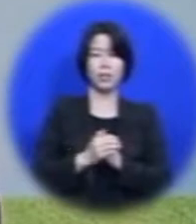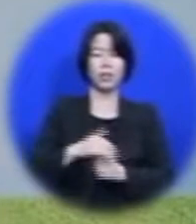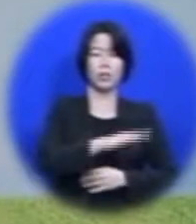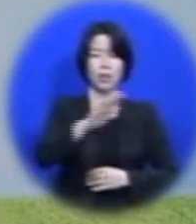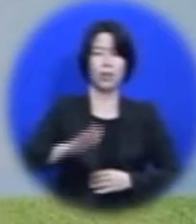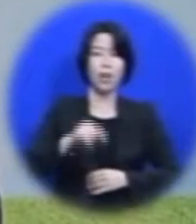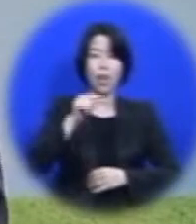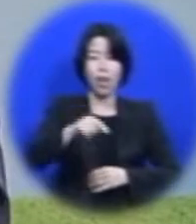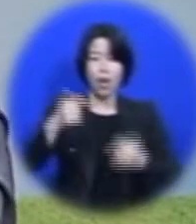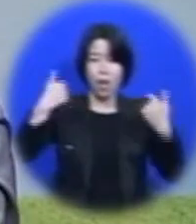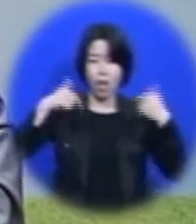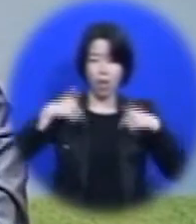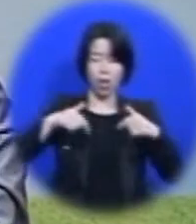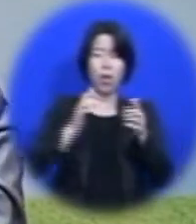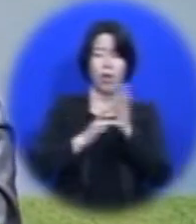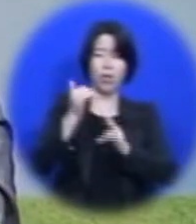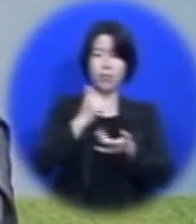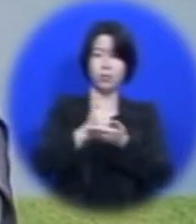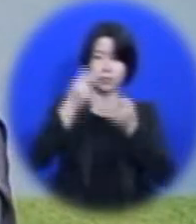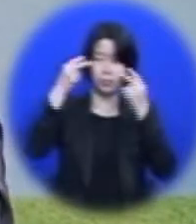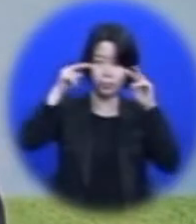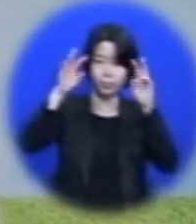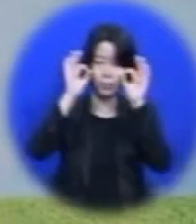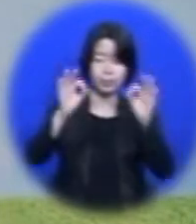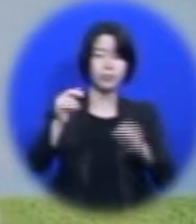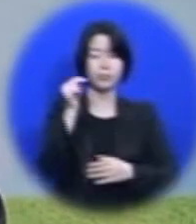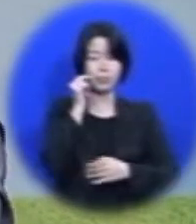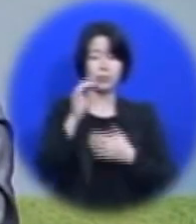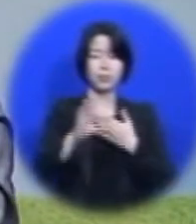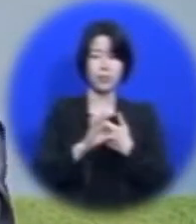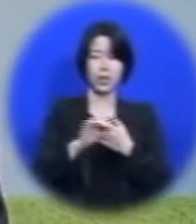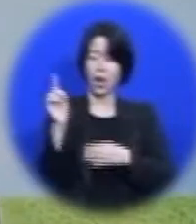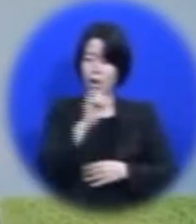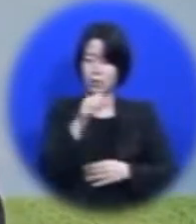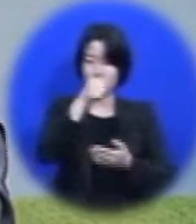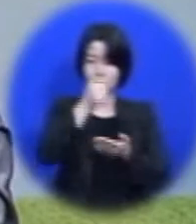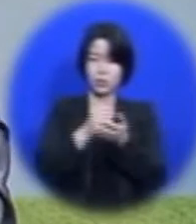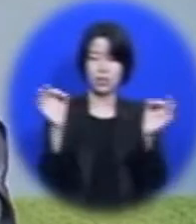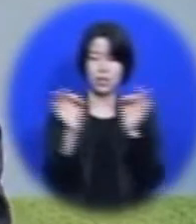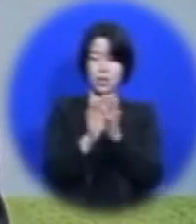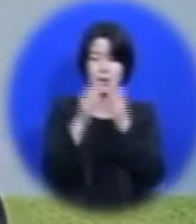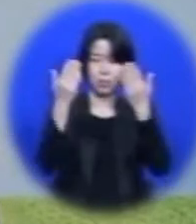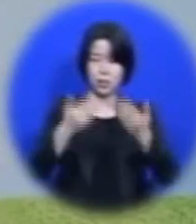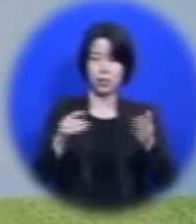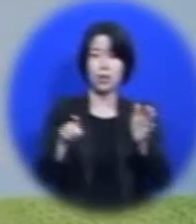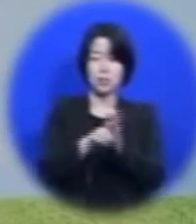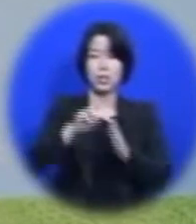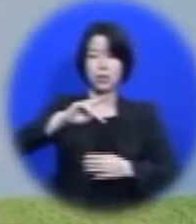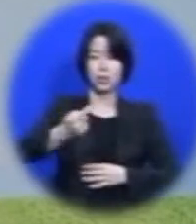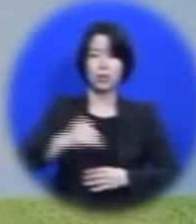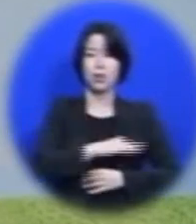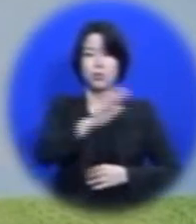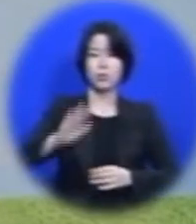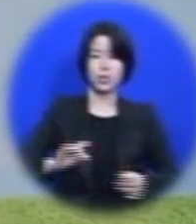우리가 그 예수님을 바라보지 못한다면 우리가 아무리 죄사함을 받았다고 믿는다 할지라도 우리의